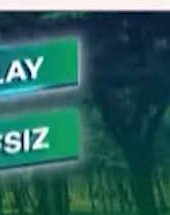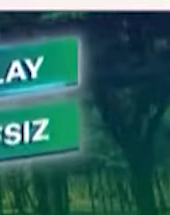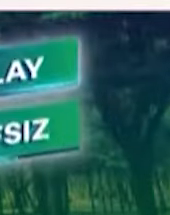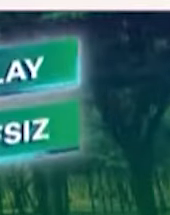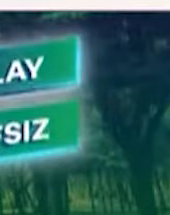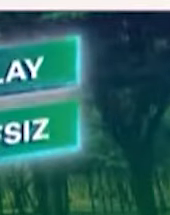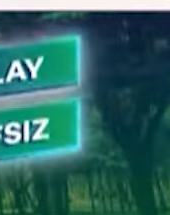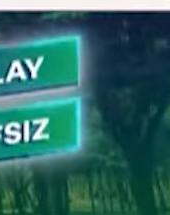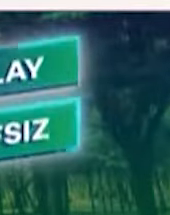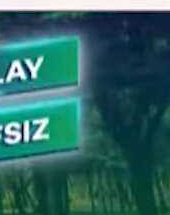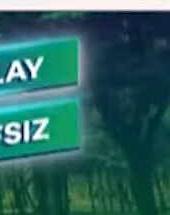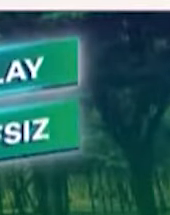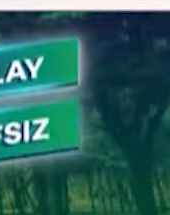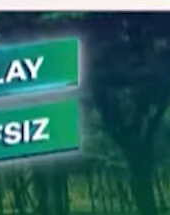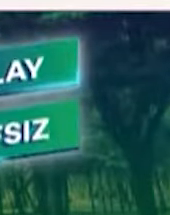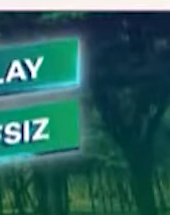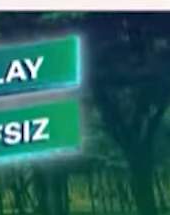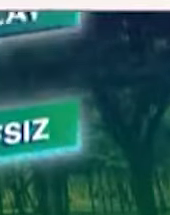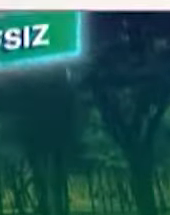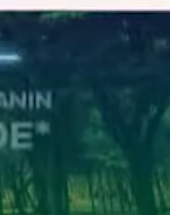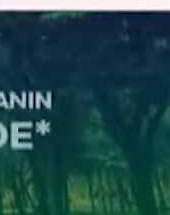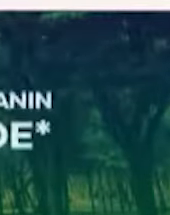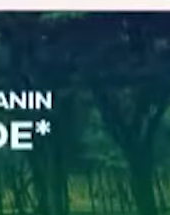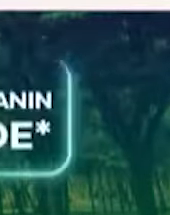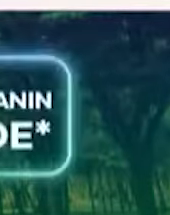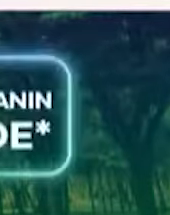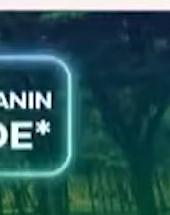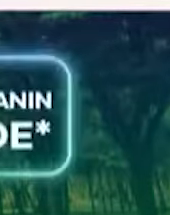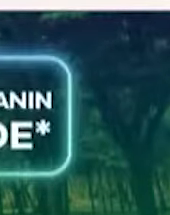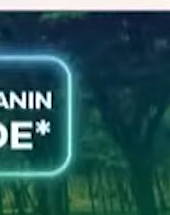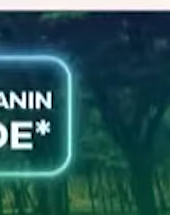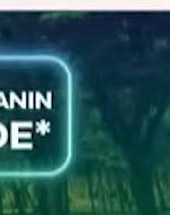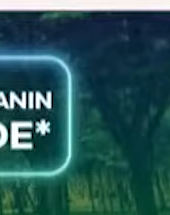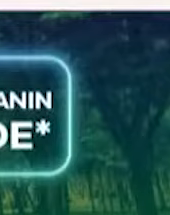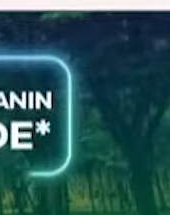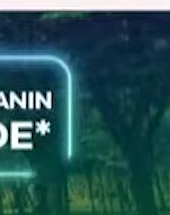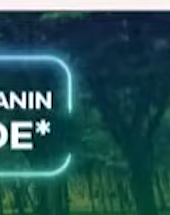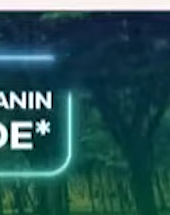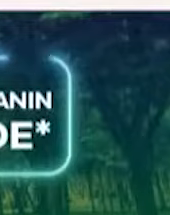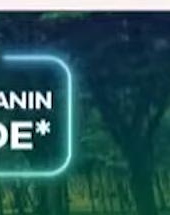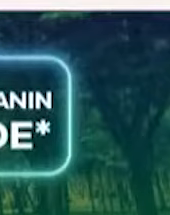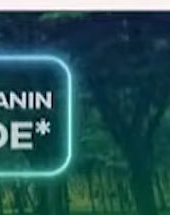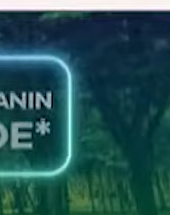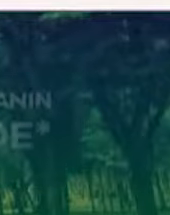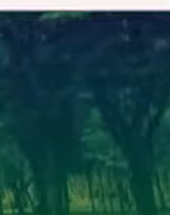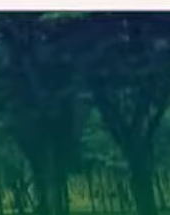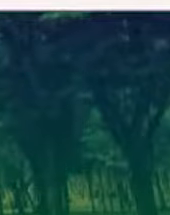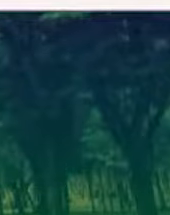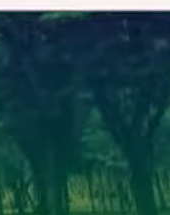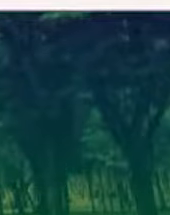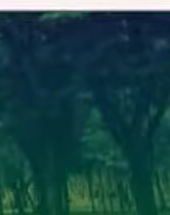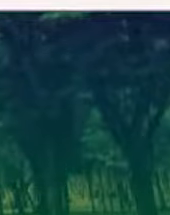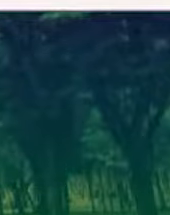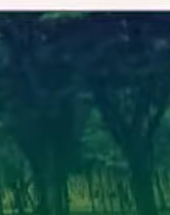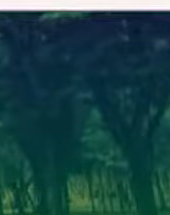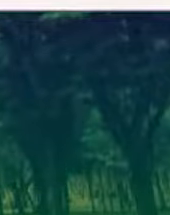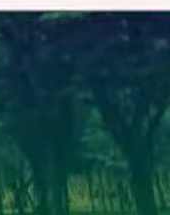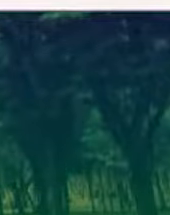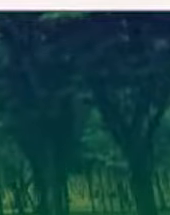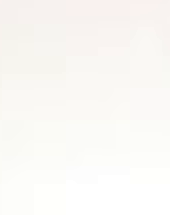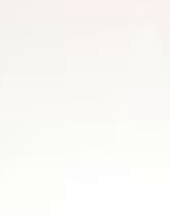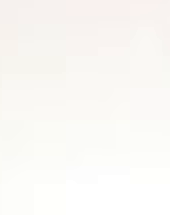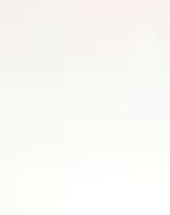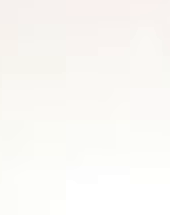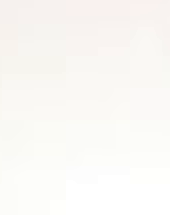pazar sabahı kabuğunu soydunuz ya da güzel bir şekilde temizlediniz. Kabuğunu bile soymadınız. Dilimlediniz, fırına attınız. İlk